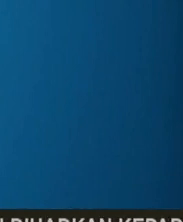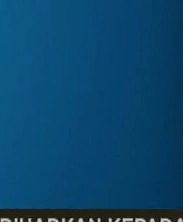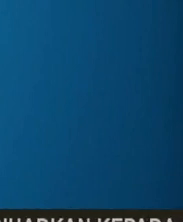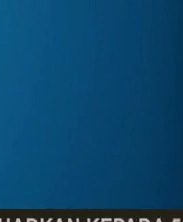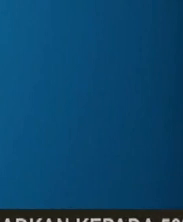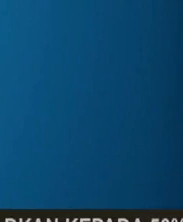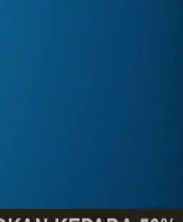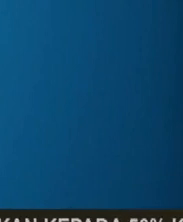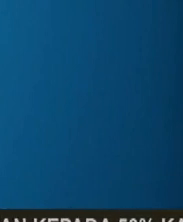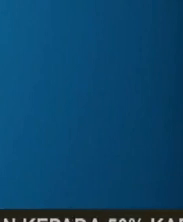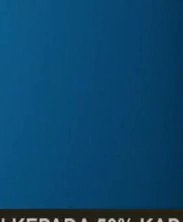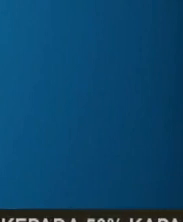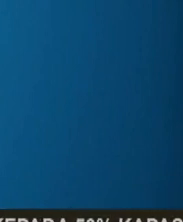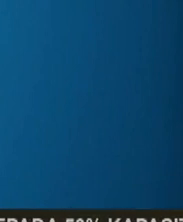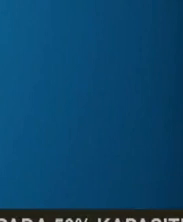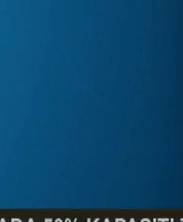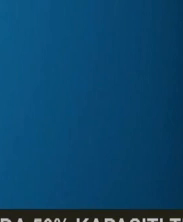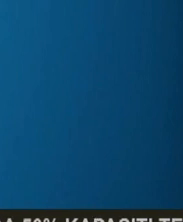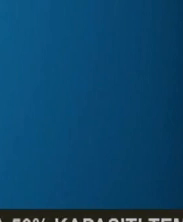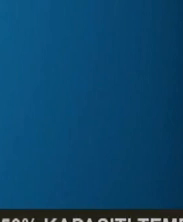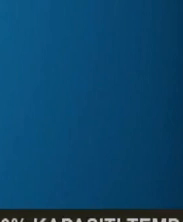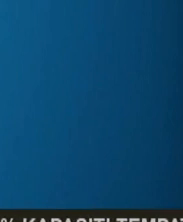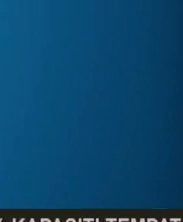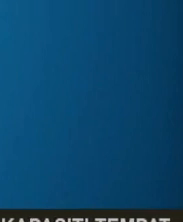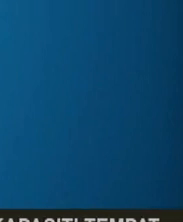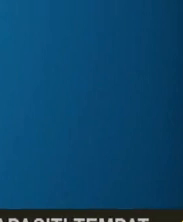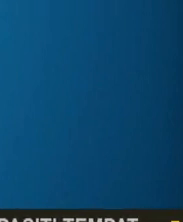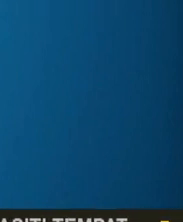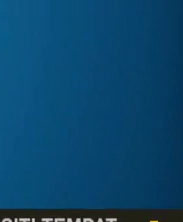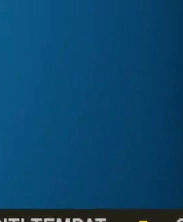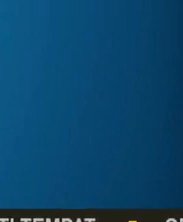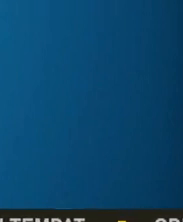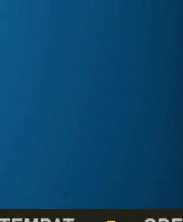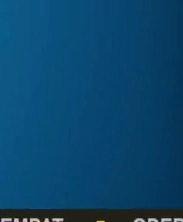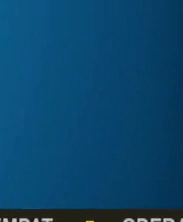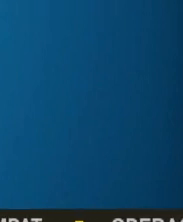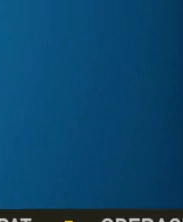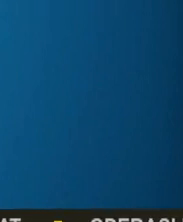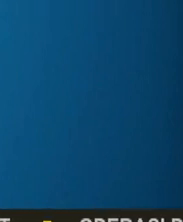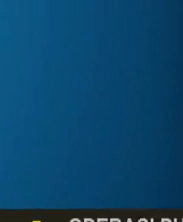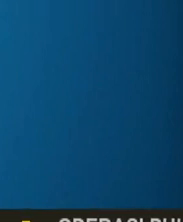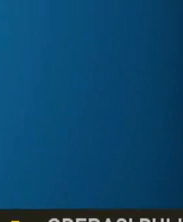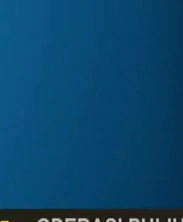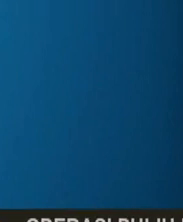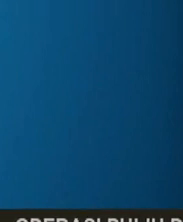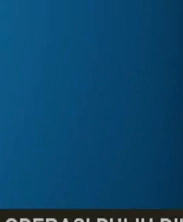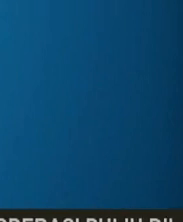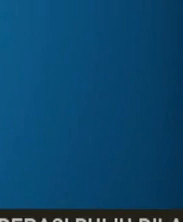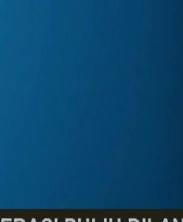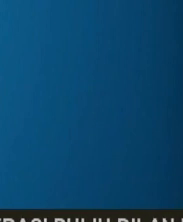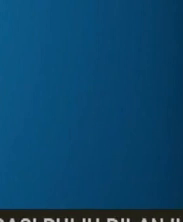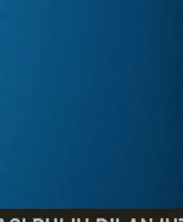Nov 2012 1 dan sabtu 13 Nov 2012 1 besar vaksinasi dewan